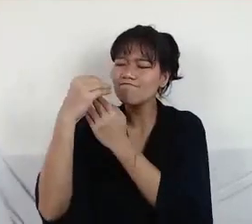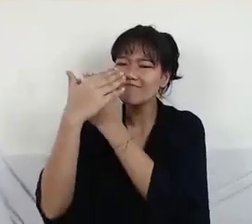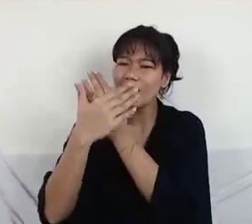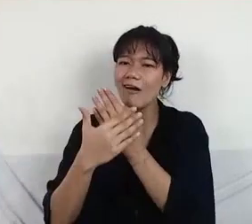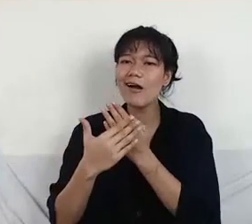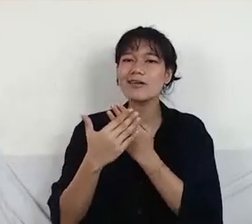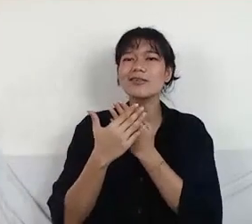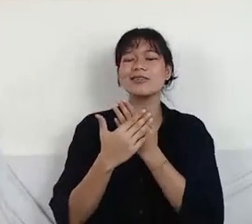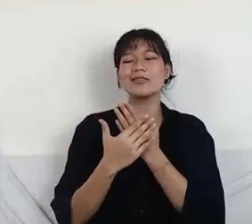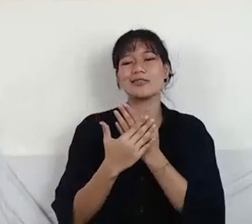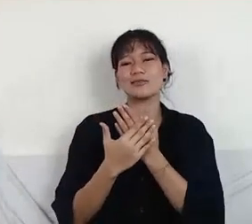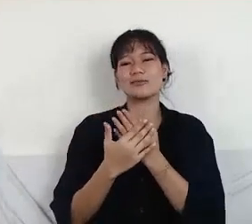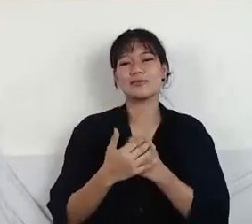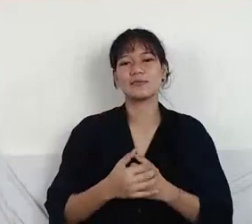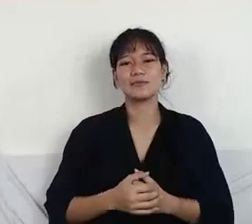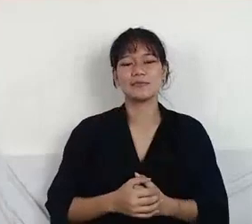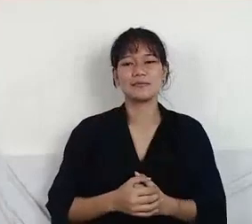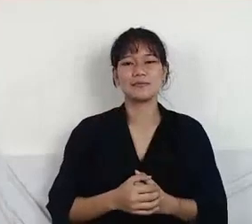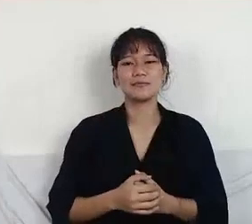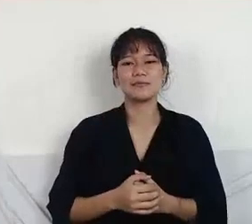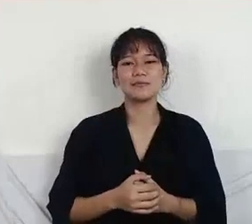ya Kristus.